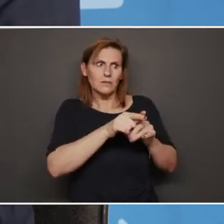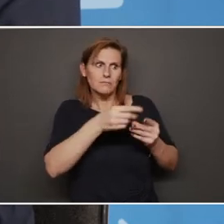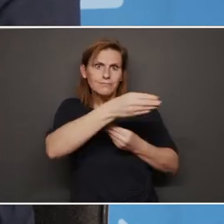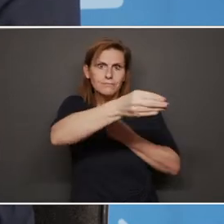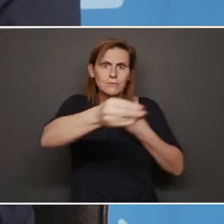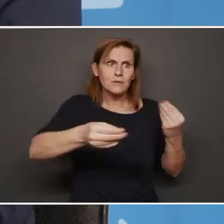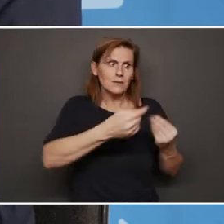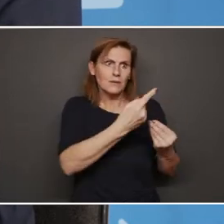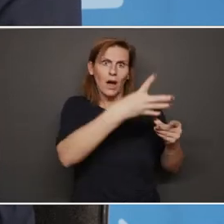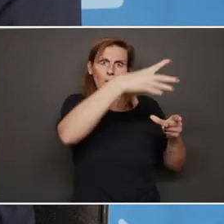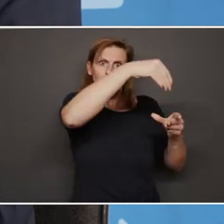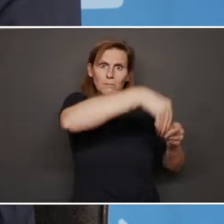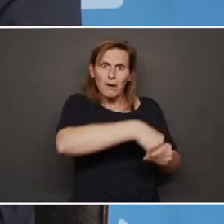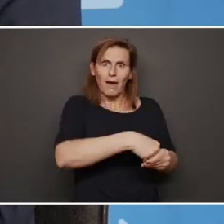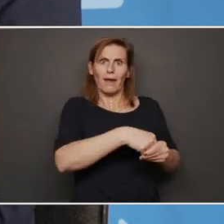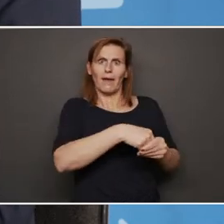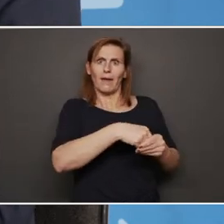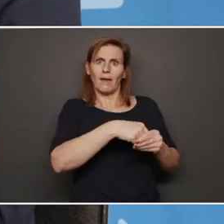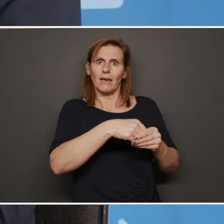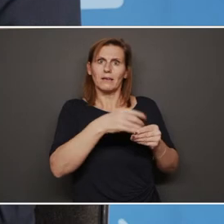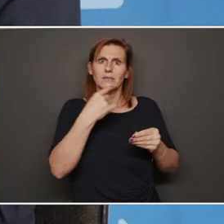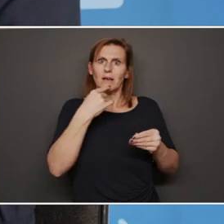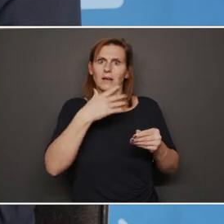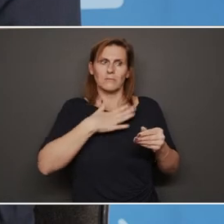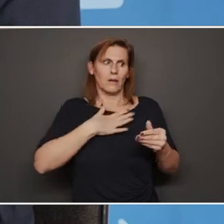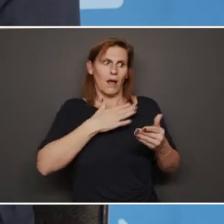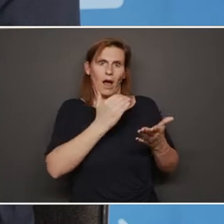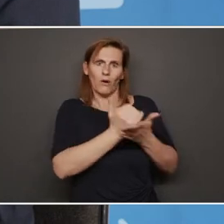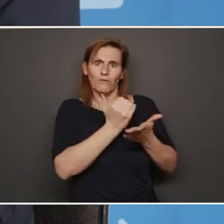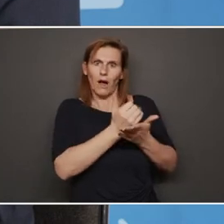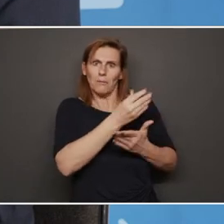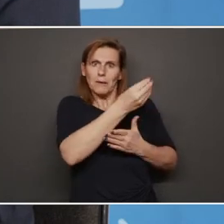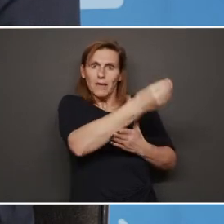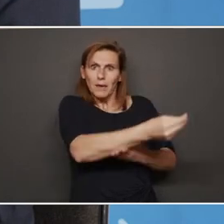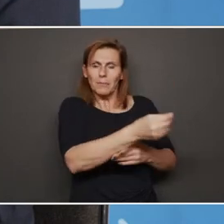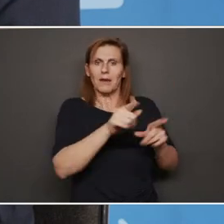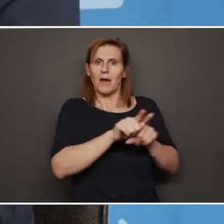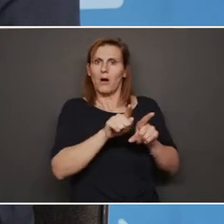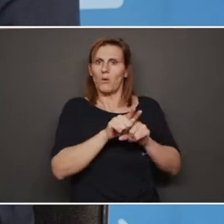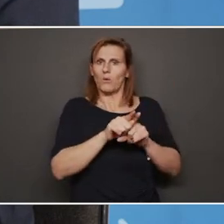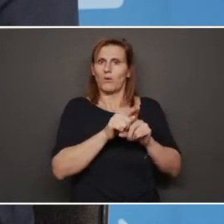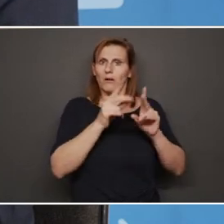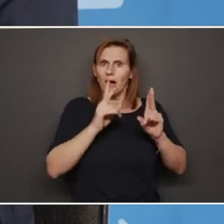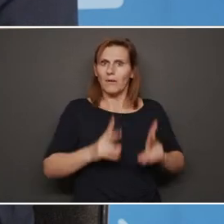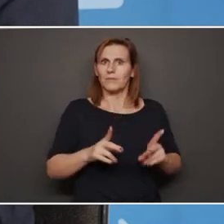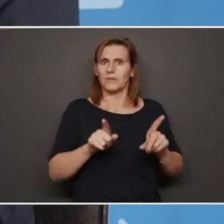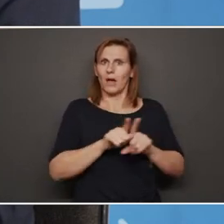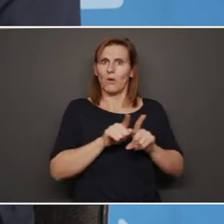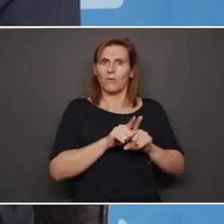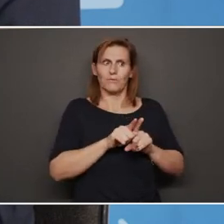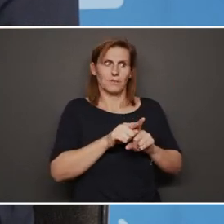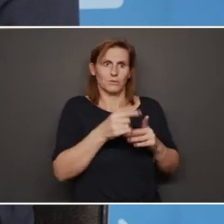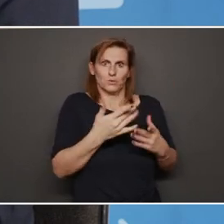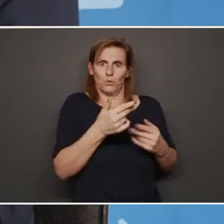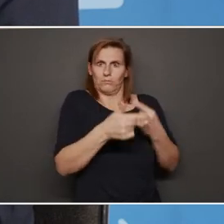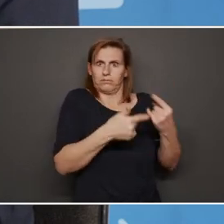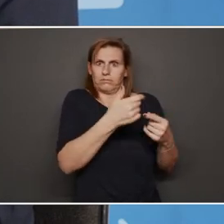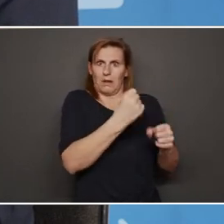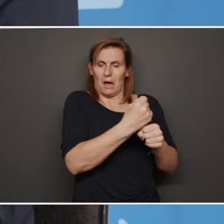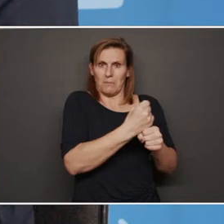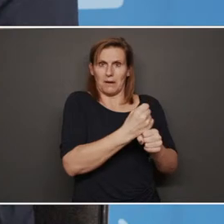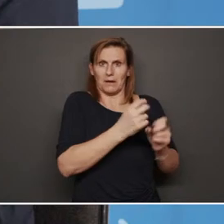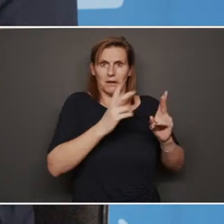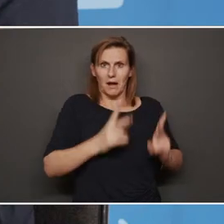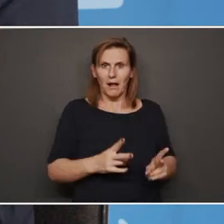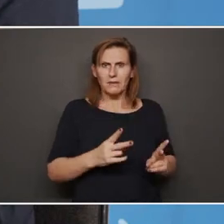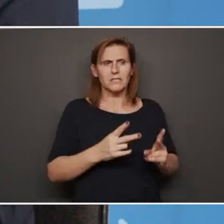uns drinnen. Das heißt, ich muss ihm auch eine Aufgabe geben, wo er praktisch das erfüllen kann. Das ist